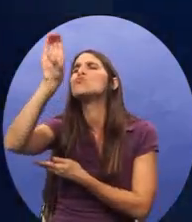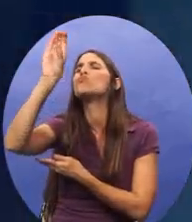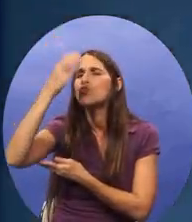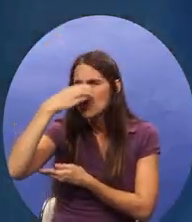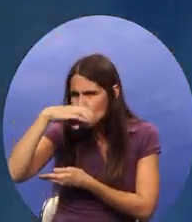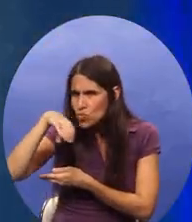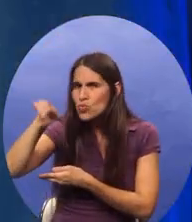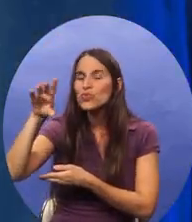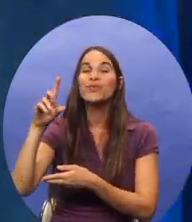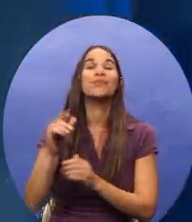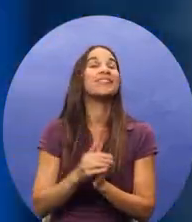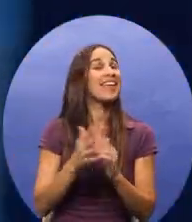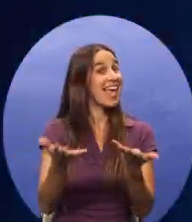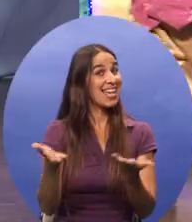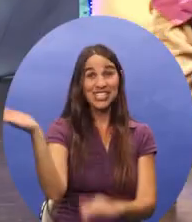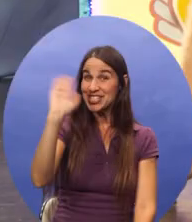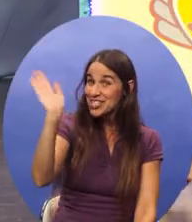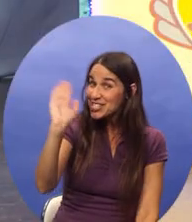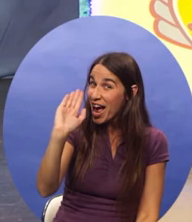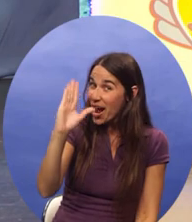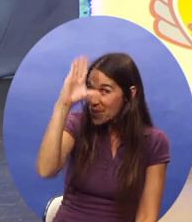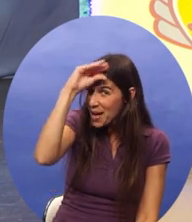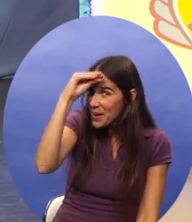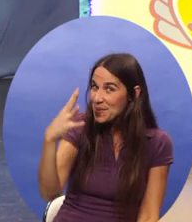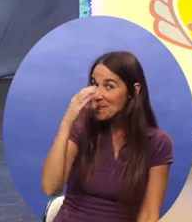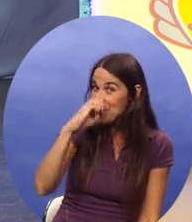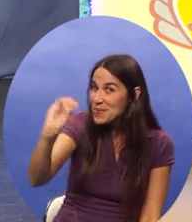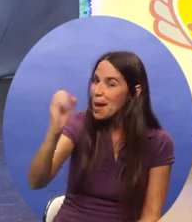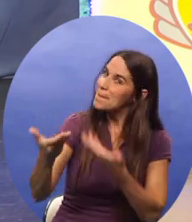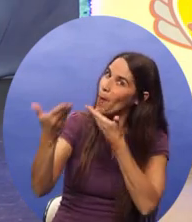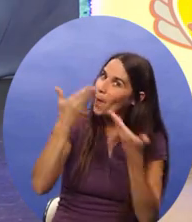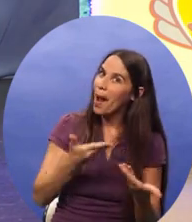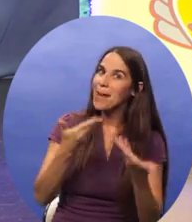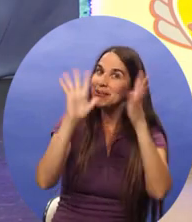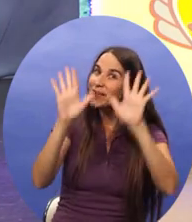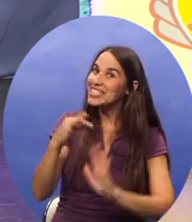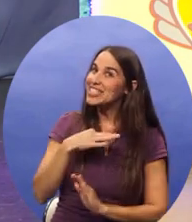וואו! היי! שלום לך אדון פיל! ברוך הבא לתוכנית שלי!